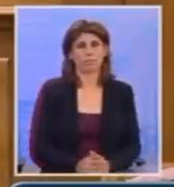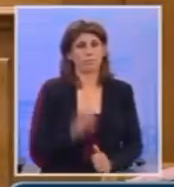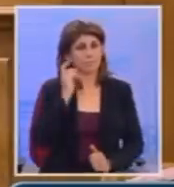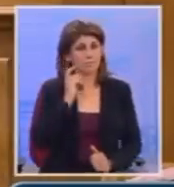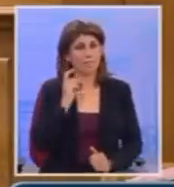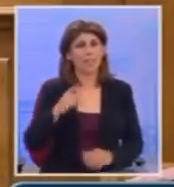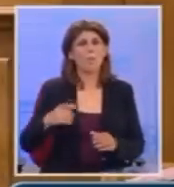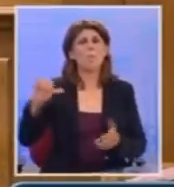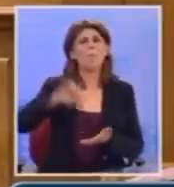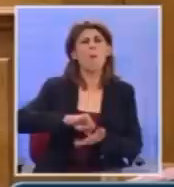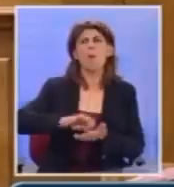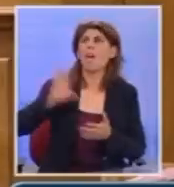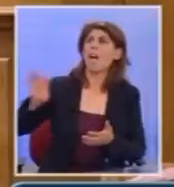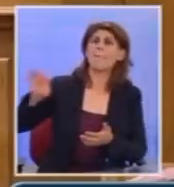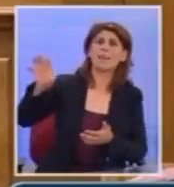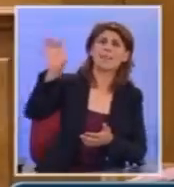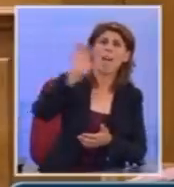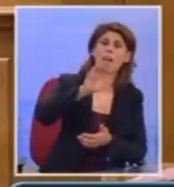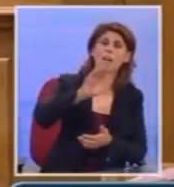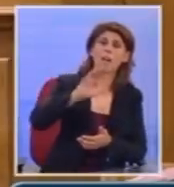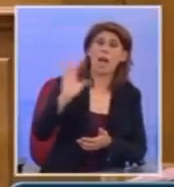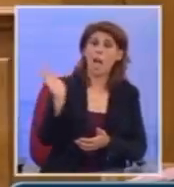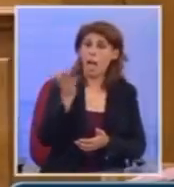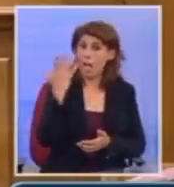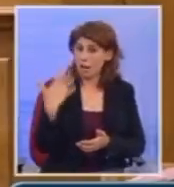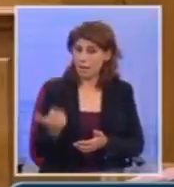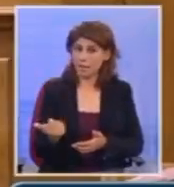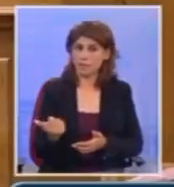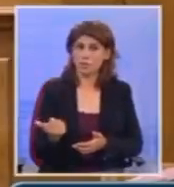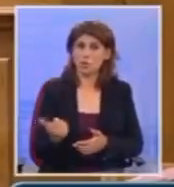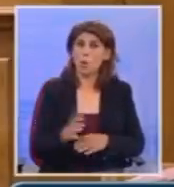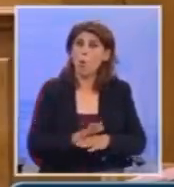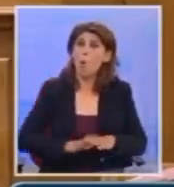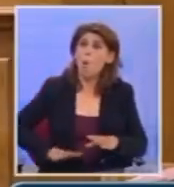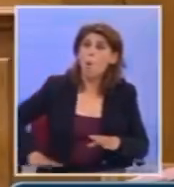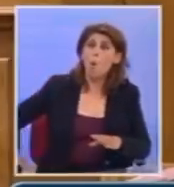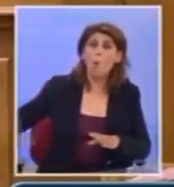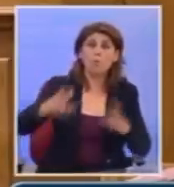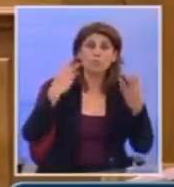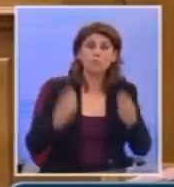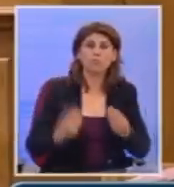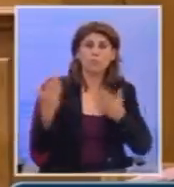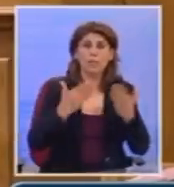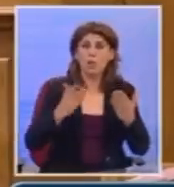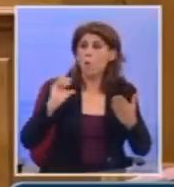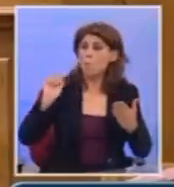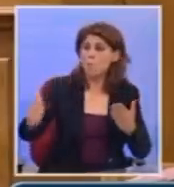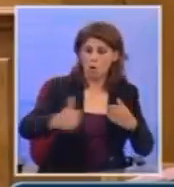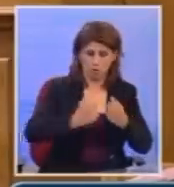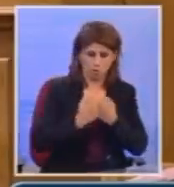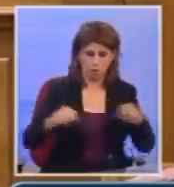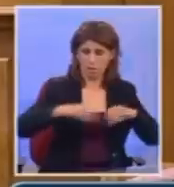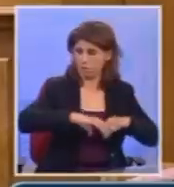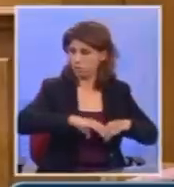μικρή επαρχιακή πόλη, όπου αν πάρεις όλους τους καλούς μαθητές και τους πας μαζί μόνος τους σε ένα ξεχωριστό